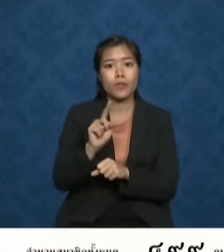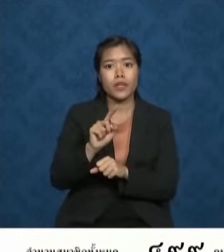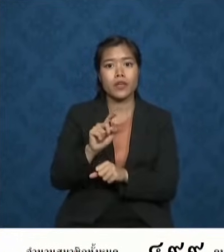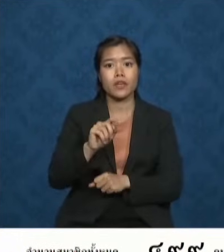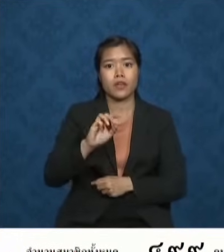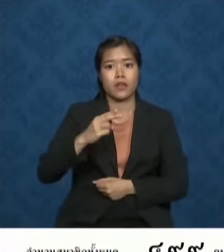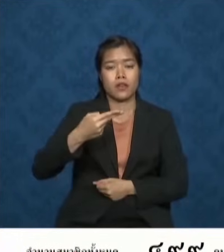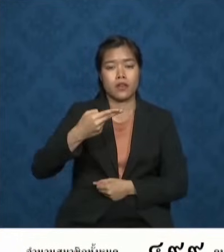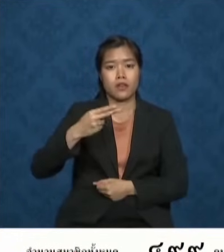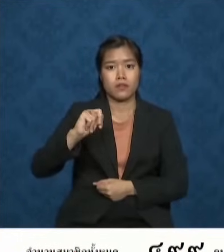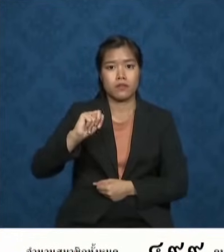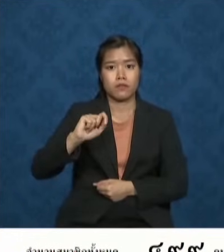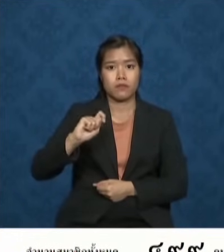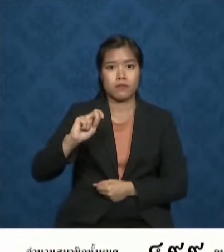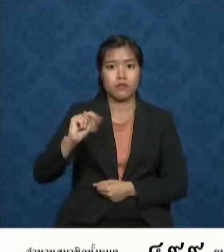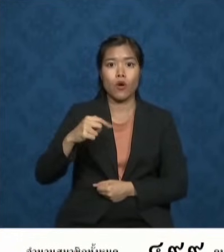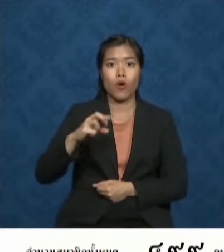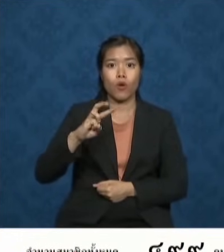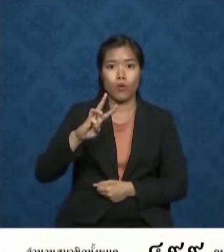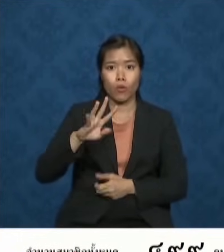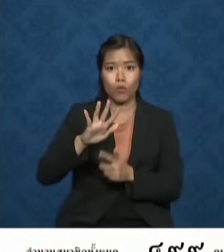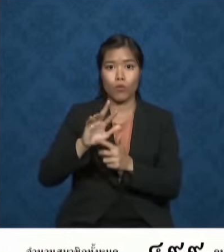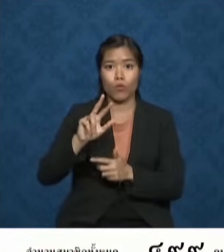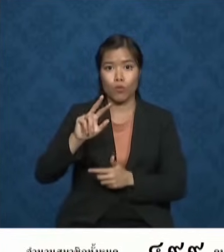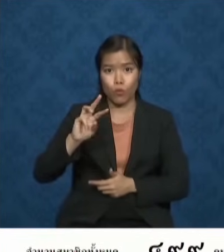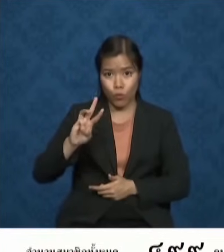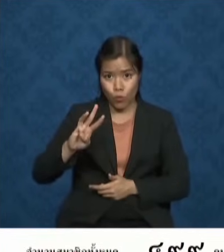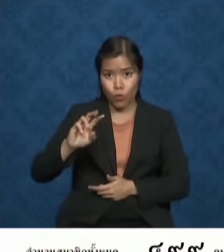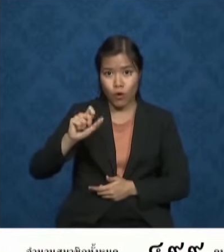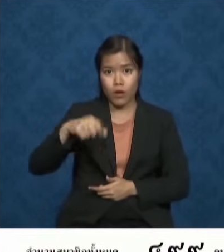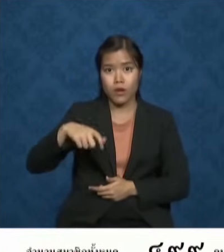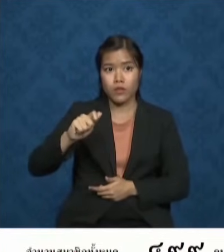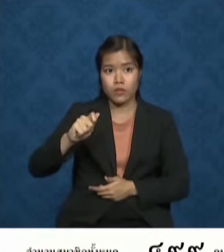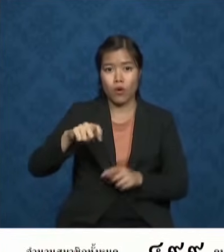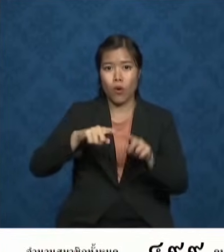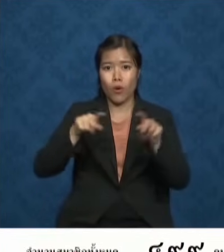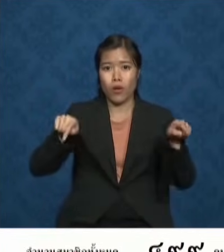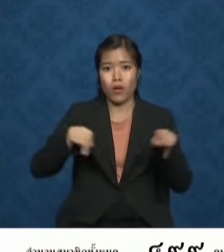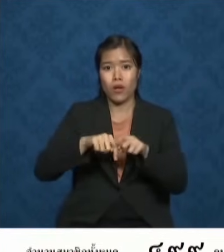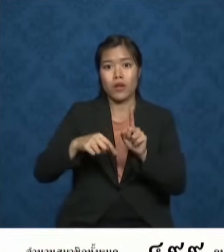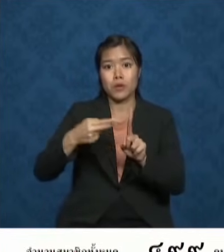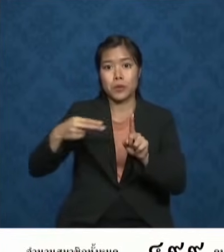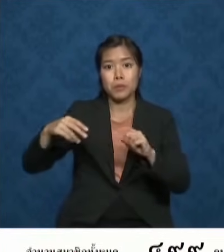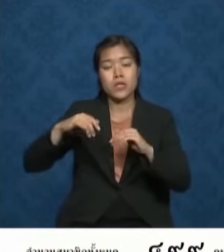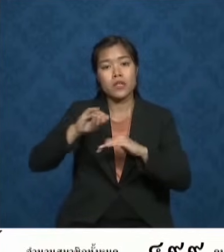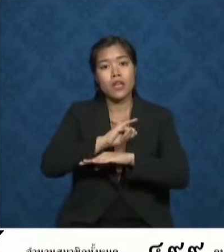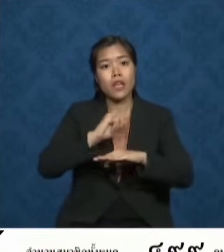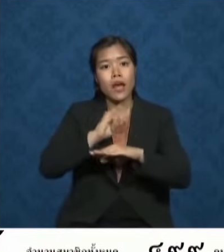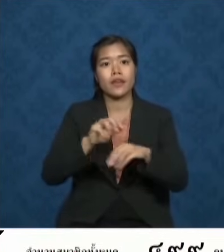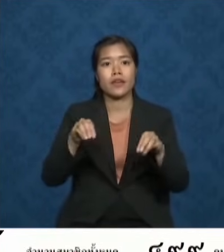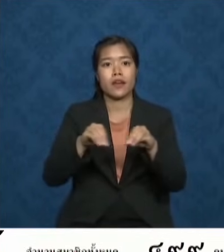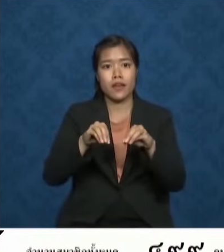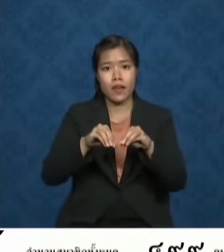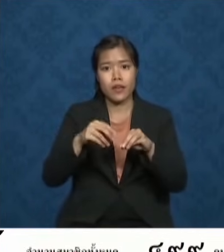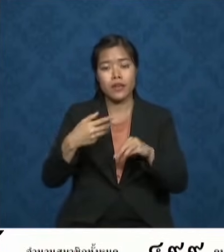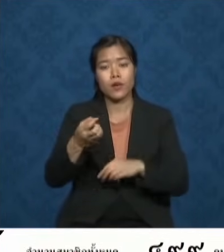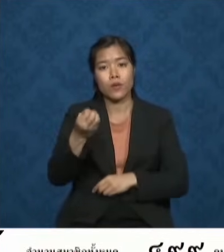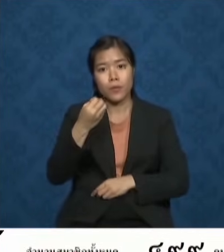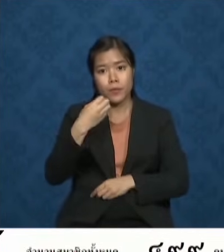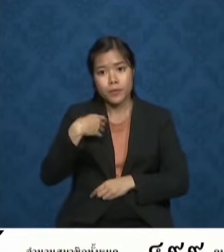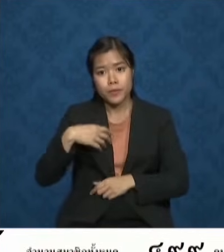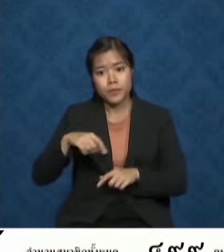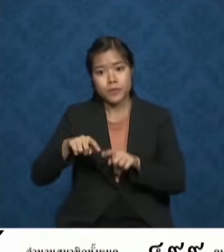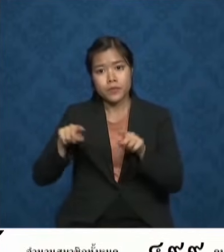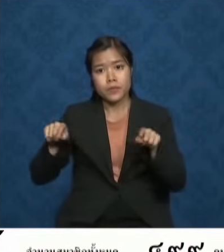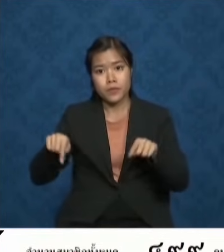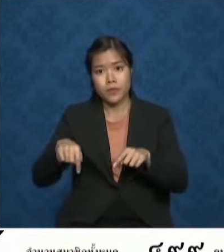ไร่แล้วแจ้งมาแล้วว่าที่ป้อมประจุนของทัพเรือ 3,000 ไร่ทัพอากาศที่น